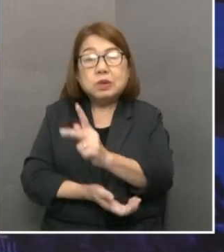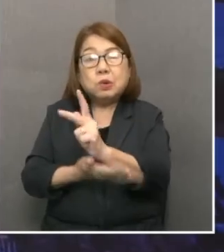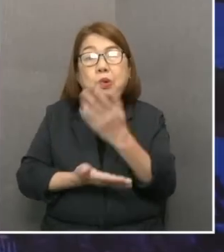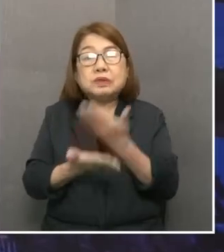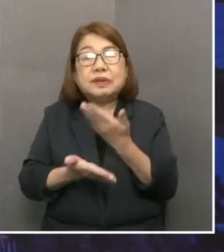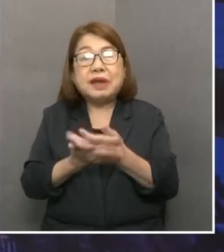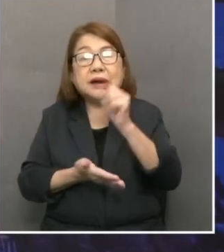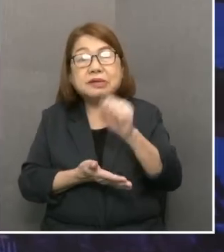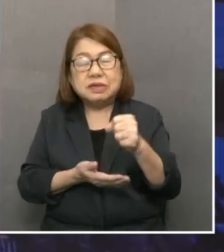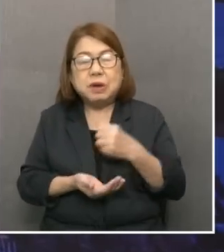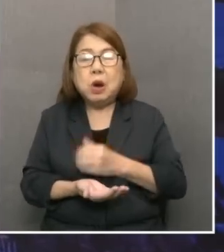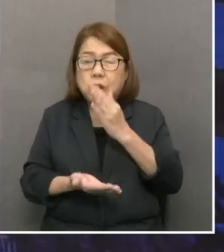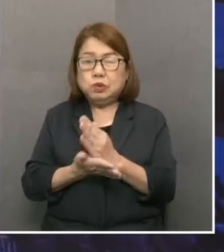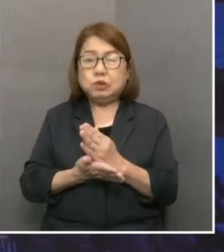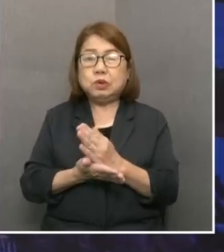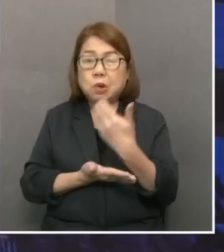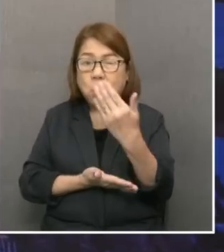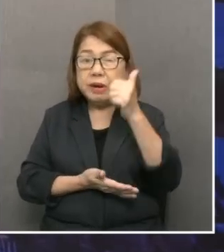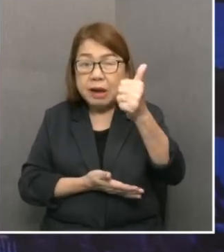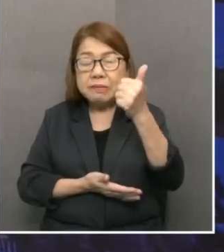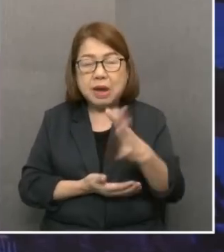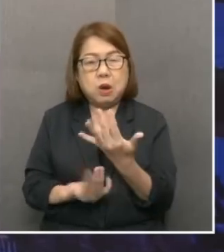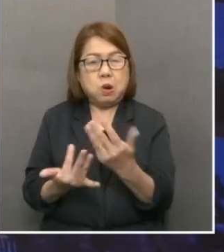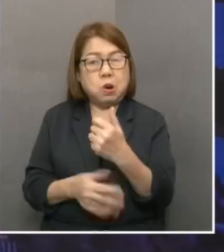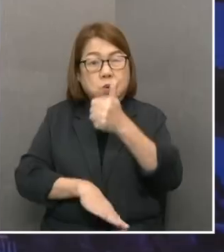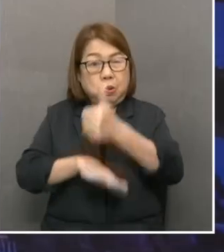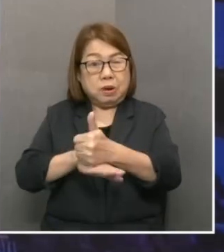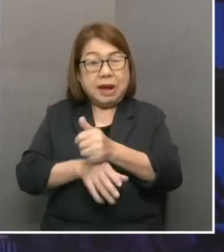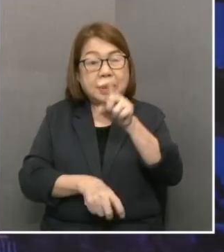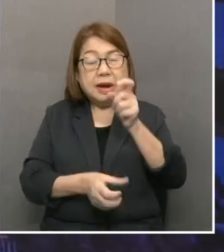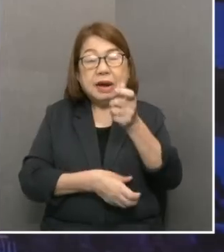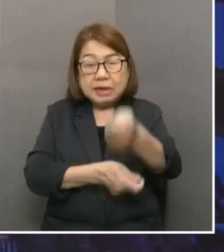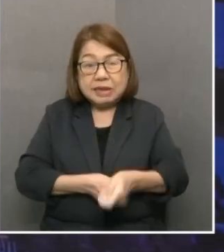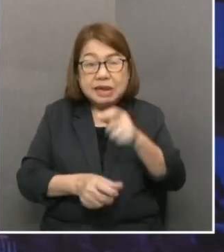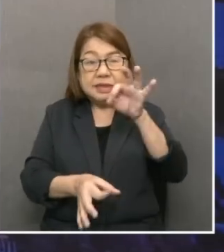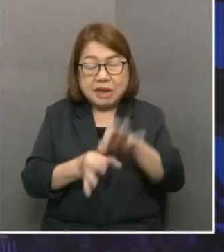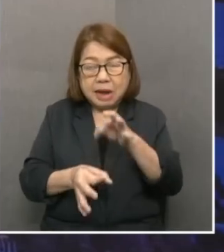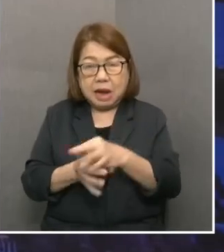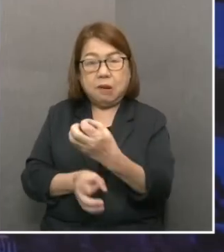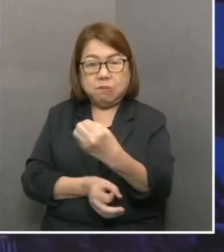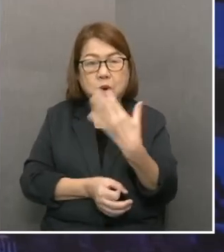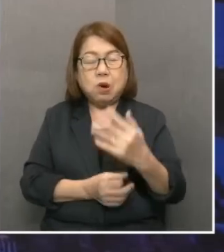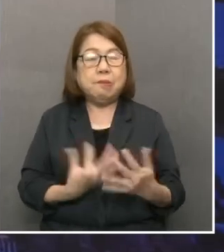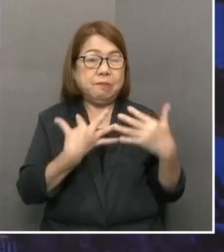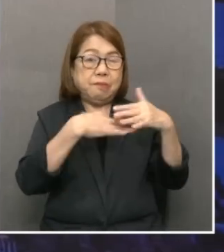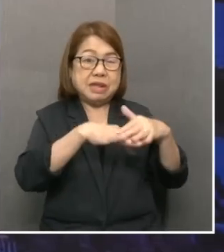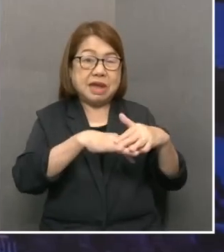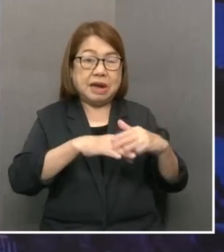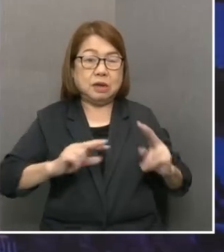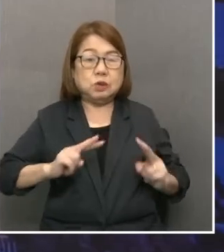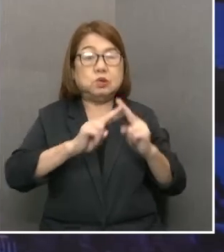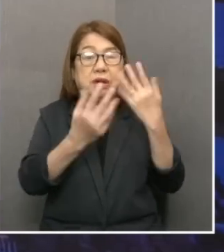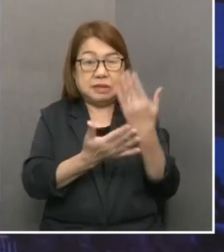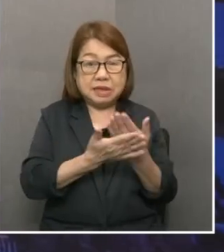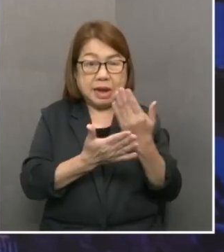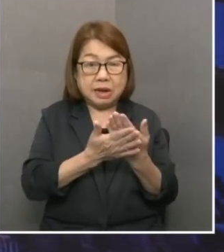ทางธกสนะคะว่าให้ไปดูซิดูขั้นตอนต่างๆประสานกระทรวงการคลังด้วยนะคะเดินหน้าในเรื่องนี้คาดว่าน่าจะทำ